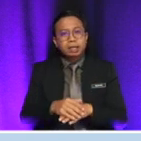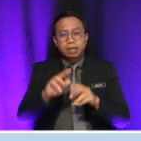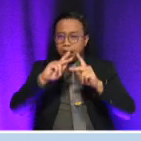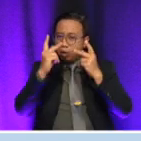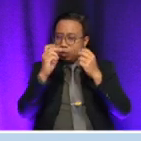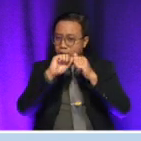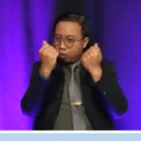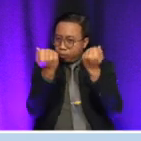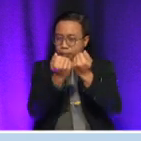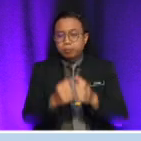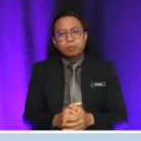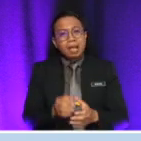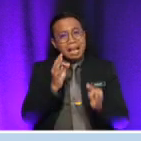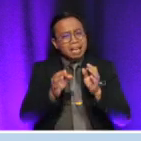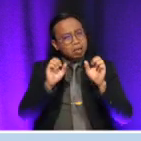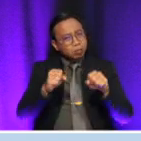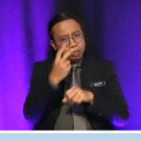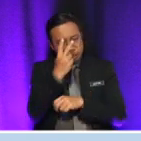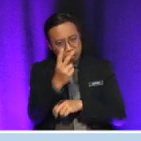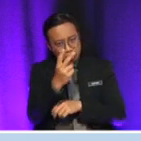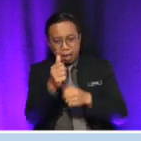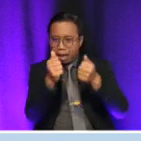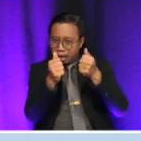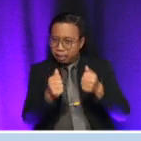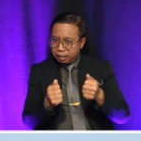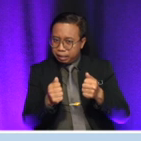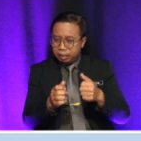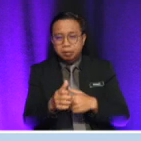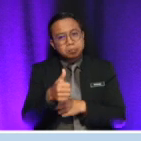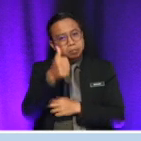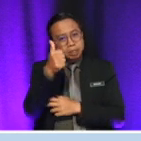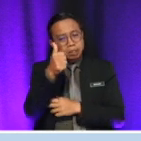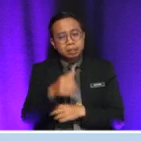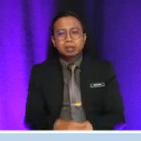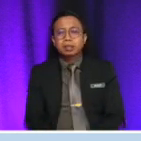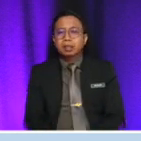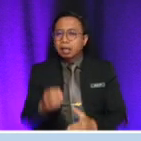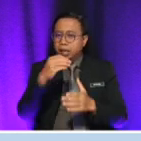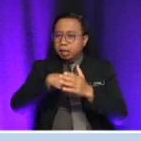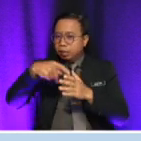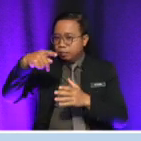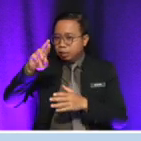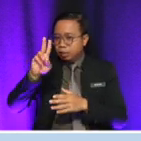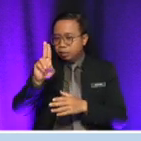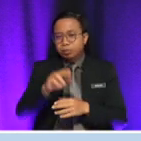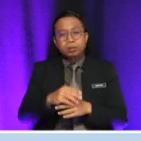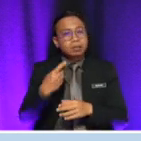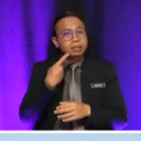tengok Kalau anda tahu ahli-ahli yang menang pemimpin-pemimpin yang menang dalam peliharanya